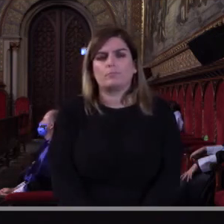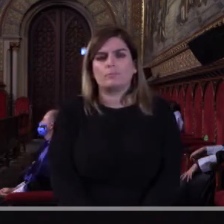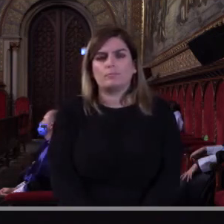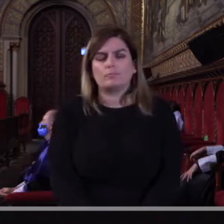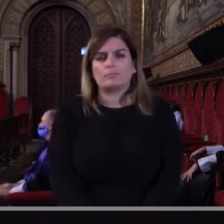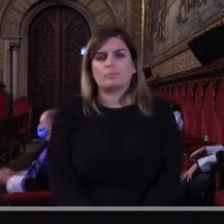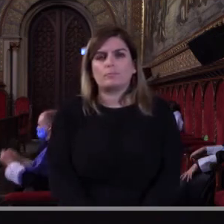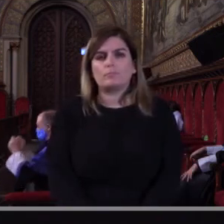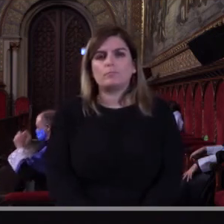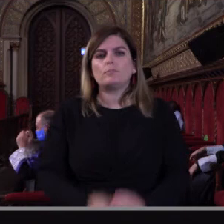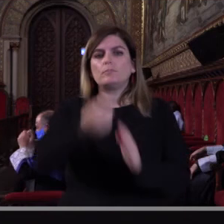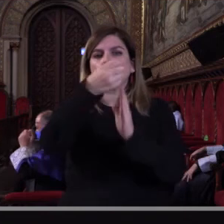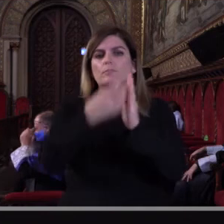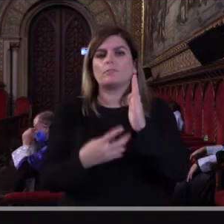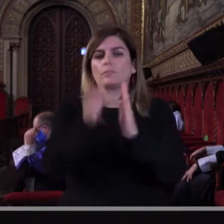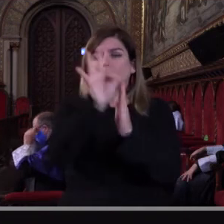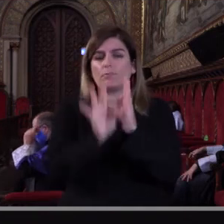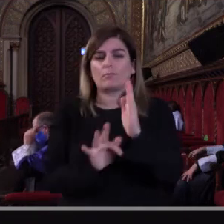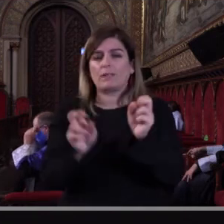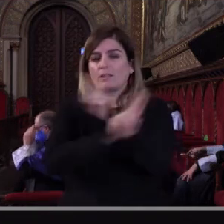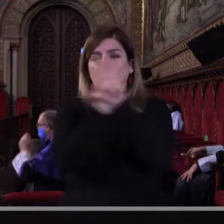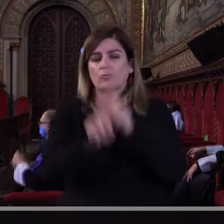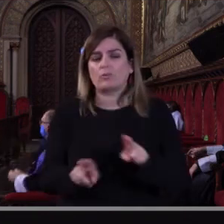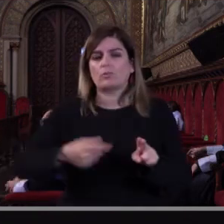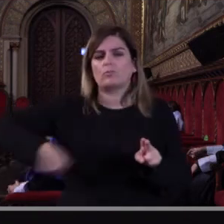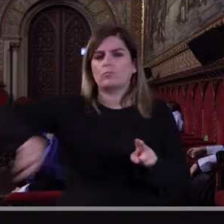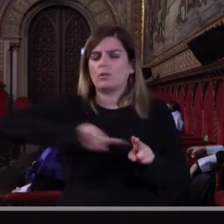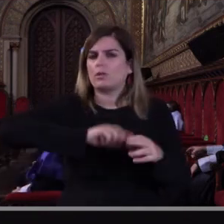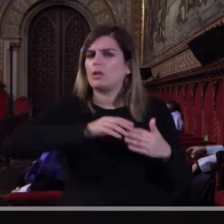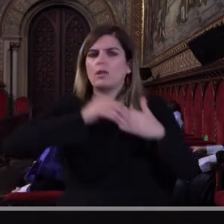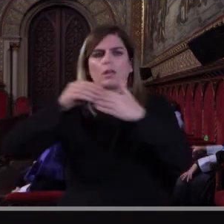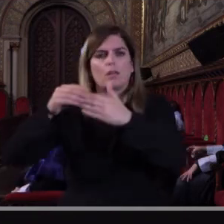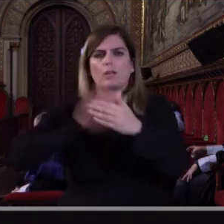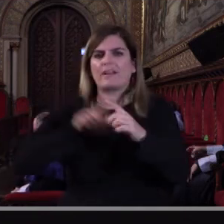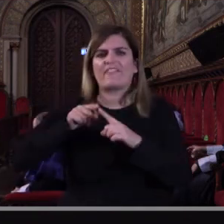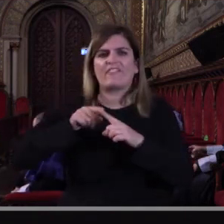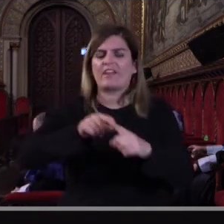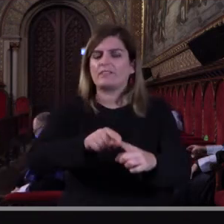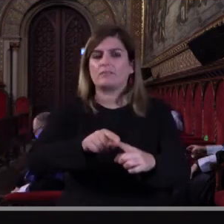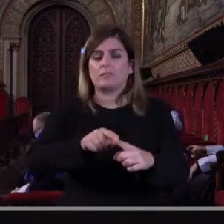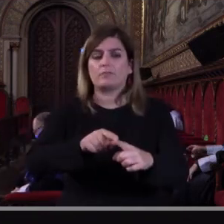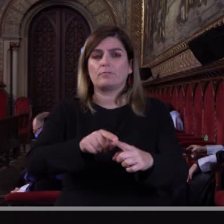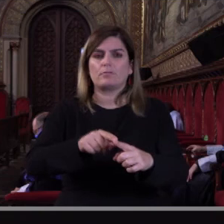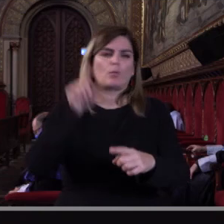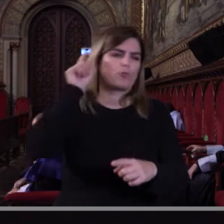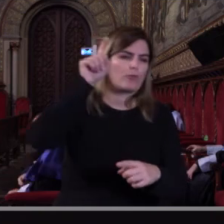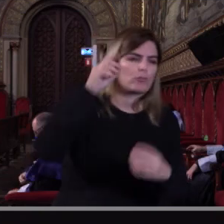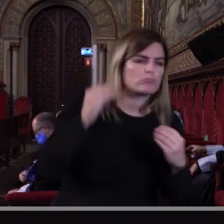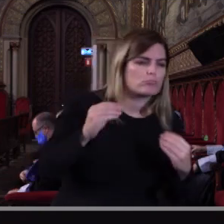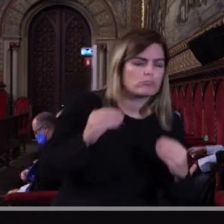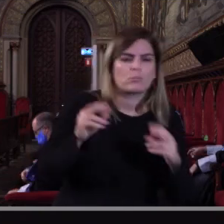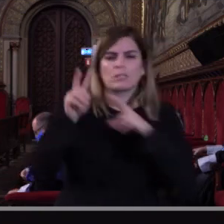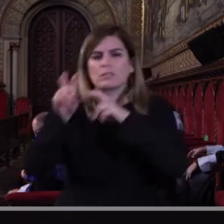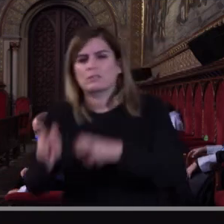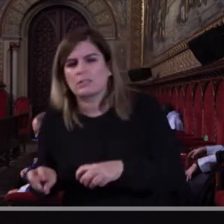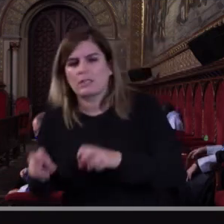D'acord amb els rànquings internacionals de més prestigi, som la universitat capdavantera i de referència en molts sentits, en docència, recerca